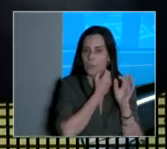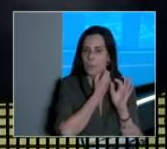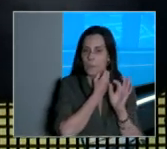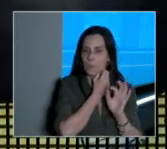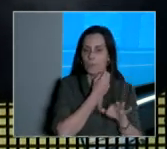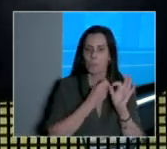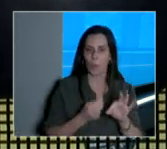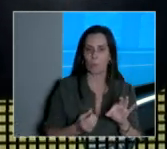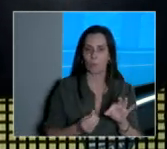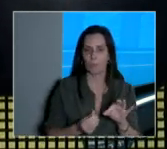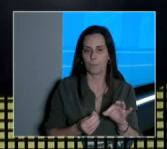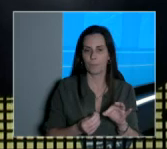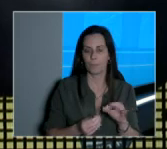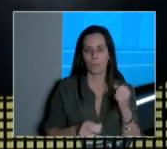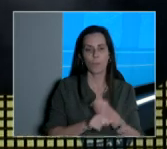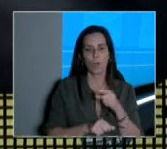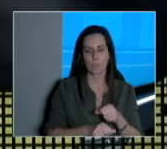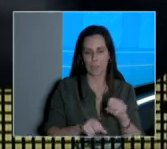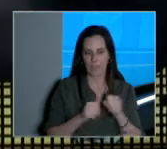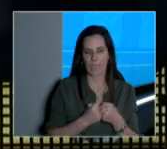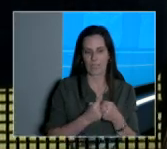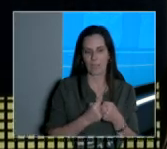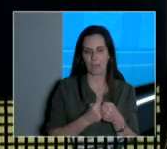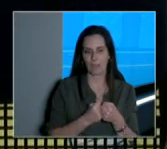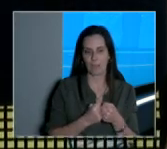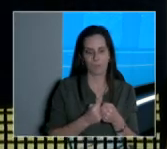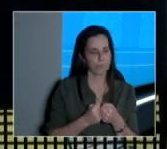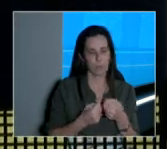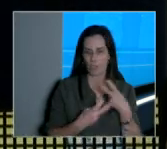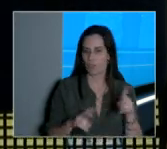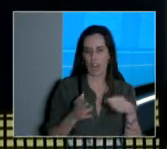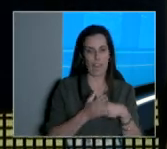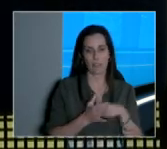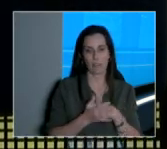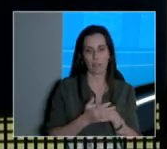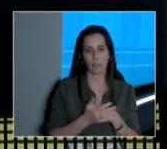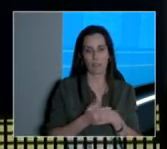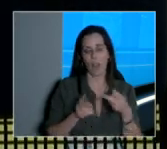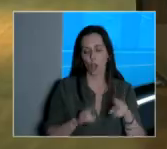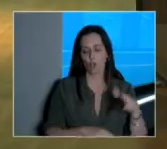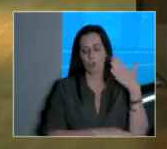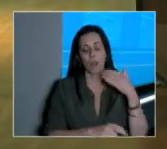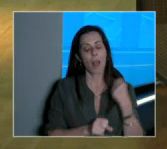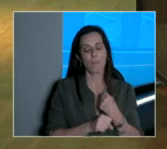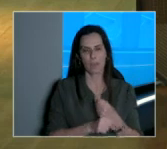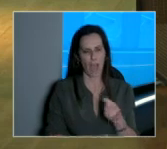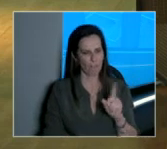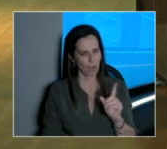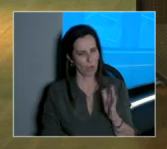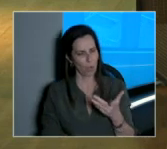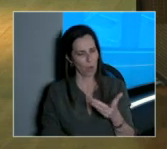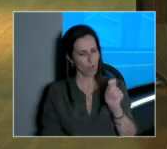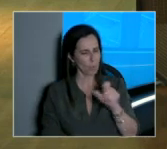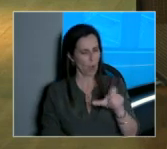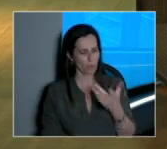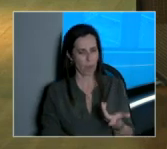האמינות שלהם ועושים בזה נזק בלתי הפיך כמעט ליכולת של מדינה להתנהל. אבל זה לא אשמת השופטים